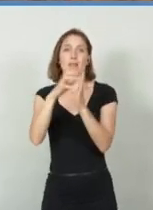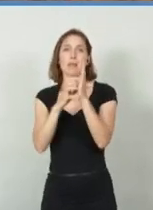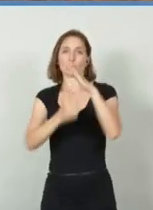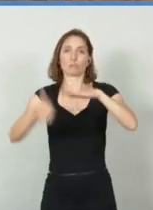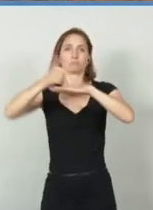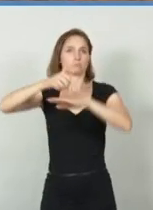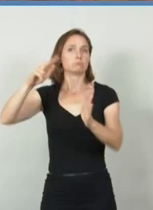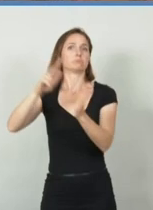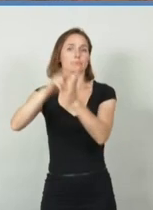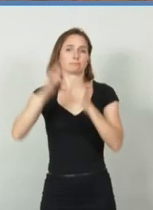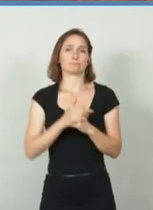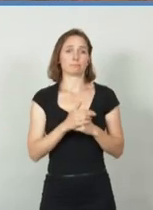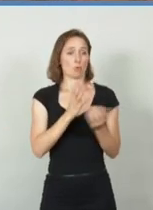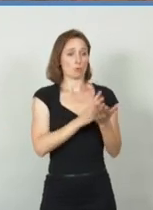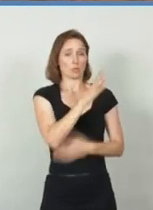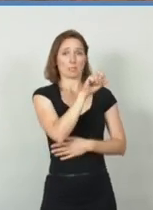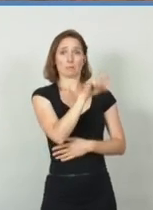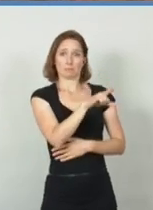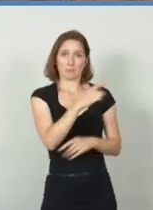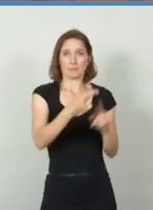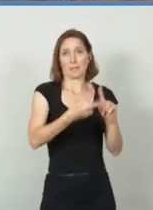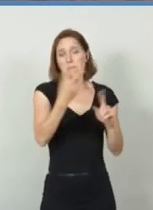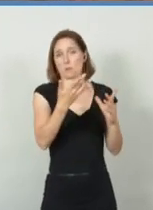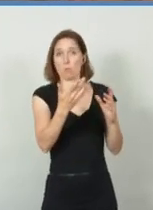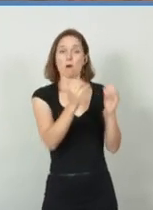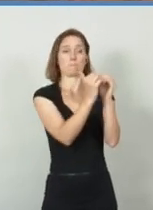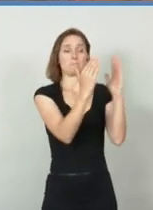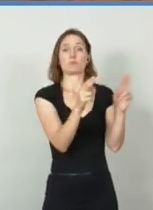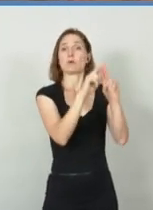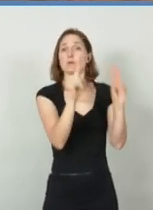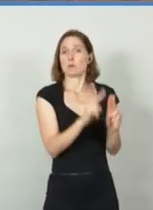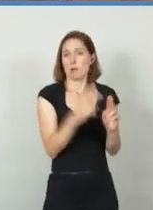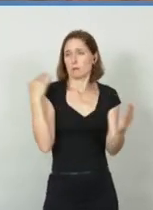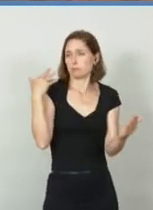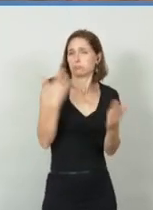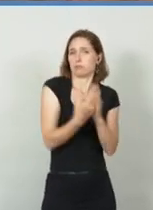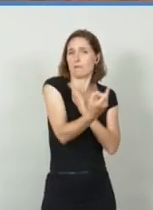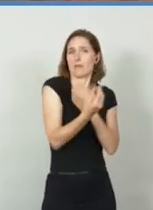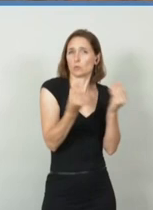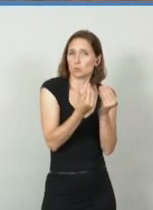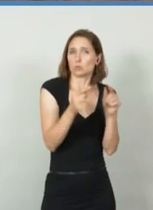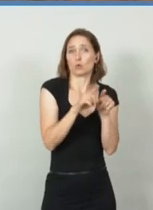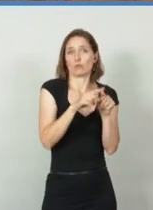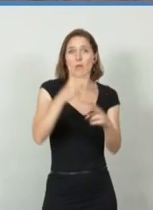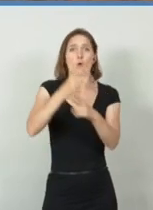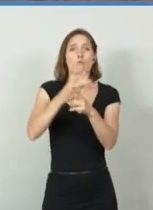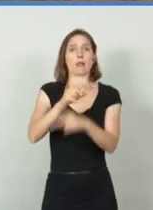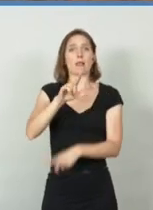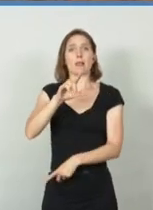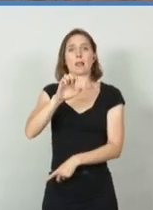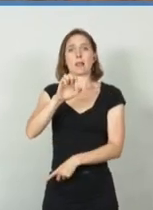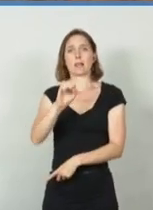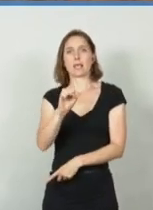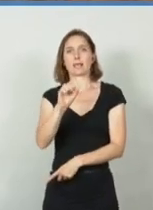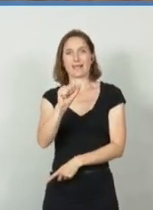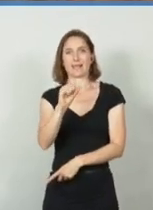le contexte historique de la maison de l'international mais aussi celui de l'hôtel Lady guerres où se situe l'établissement et pose un état des lieux sur